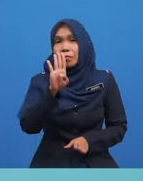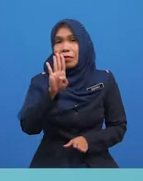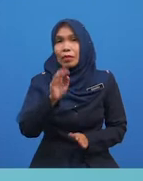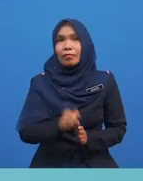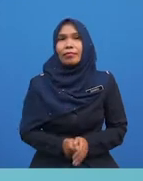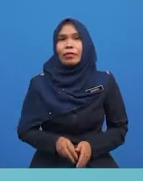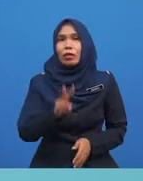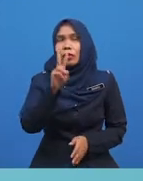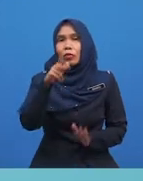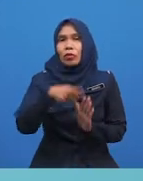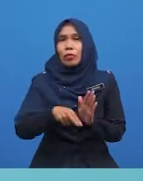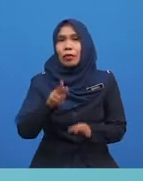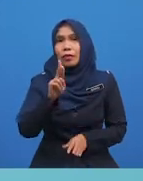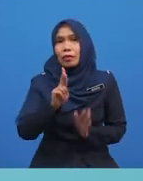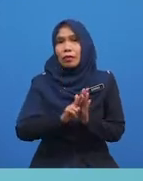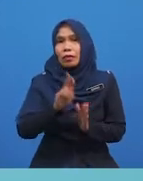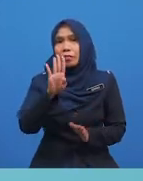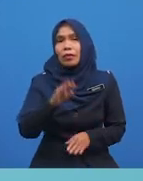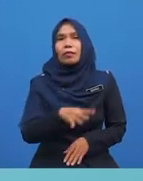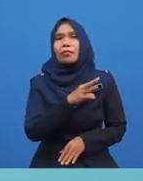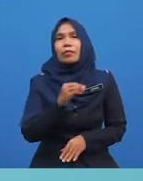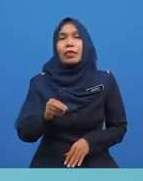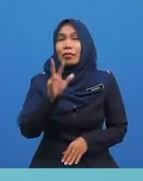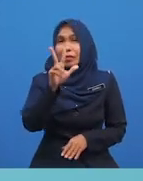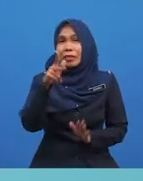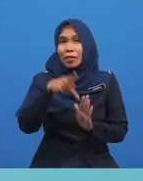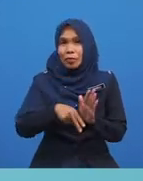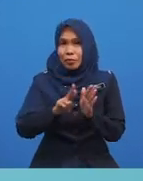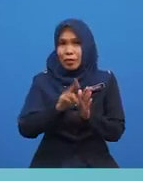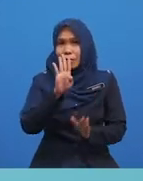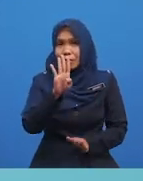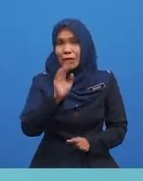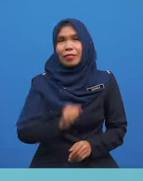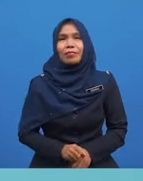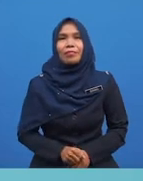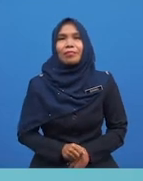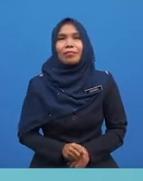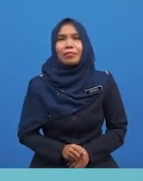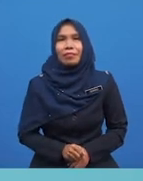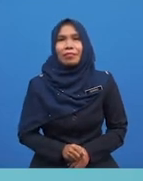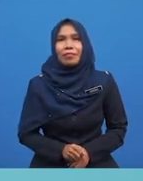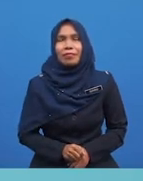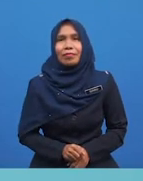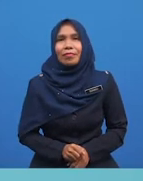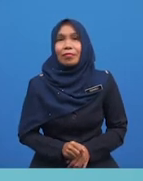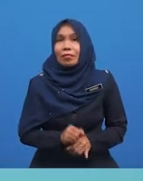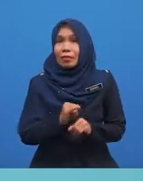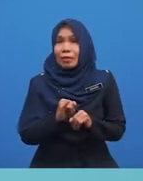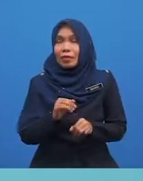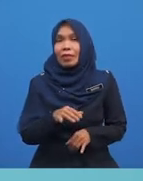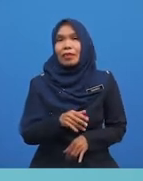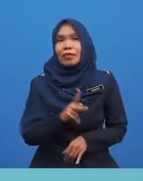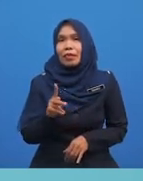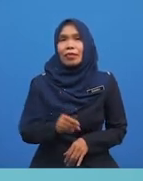1/4, 2/4 dan 3/4 serta